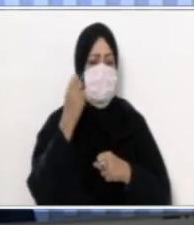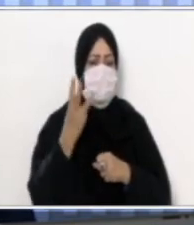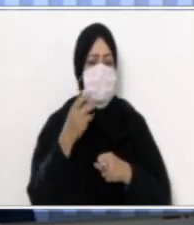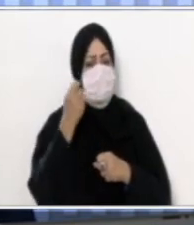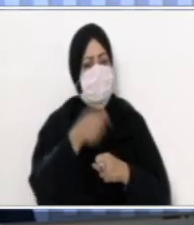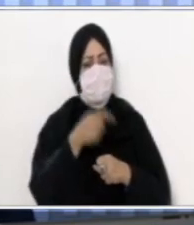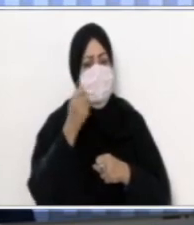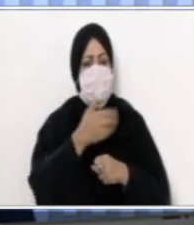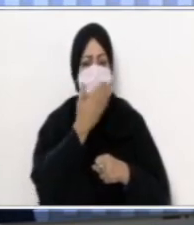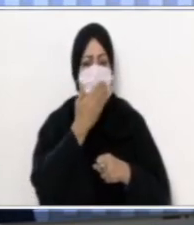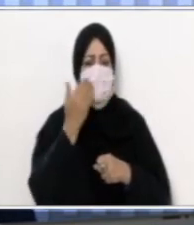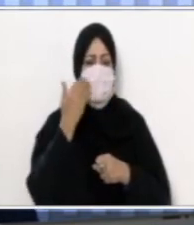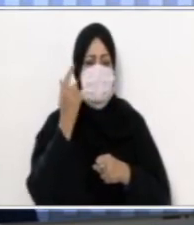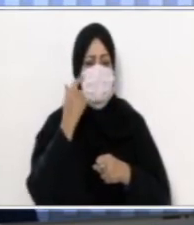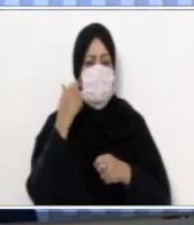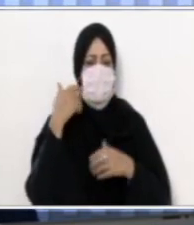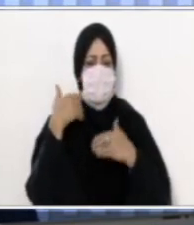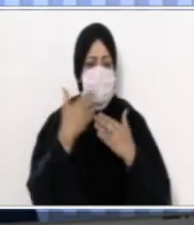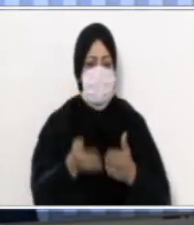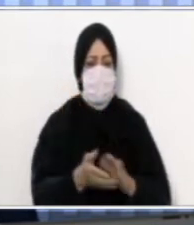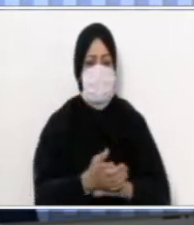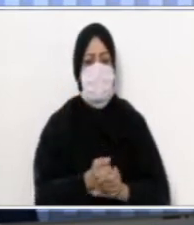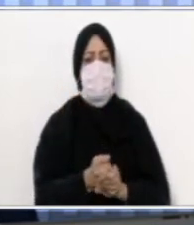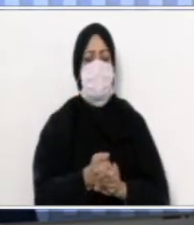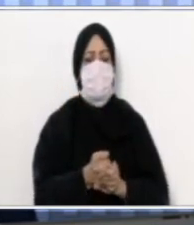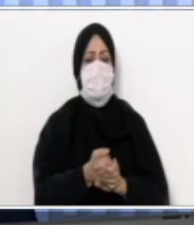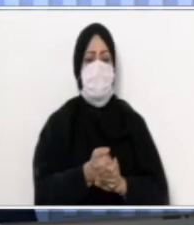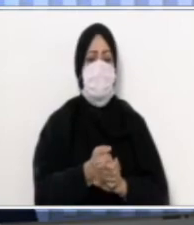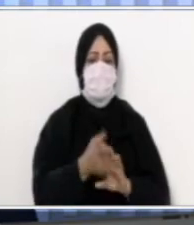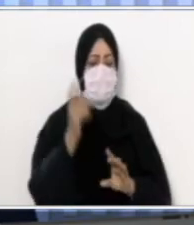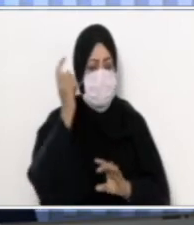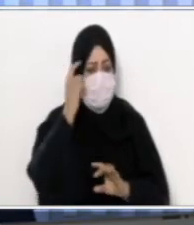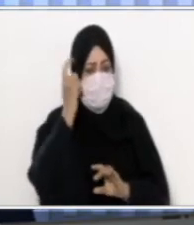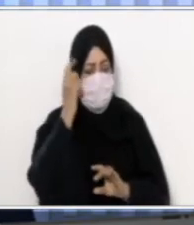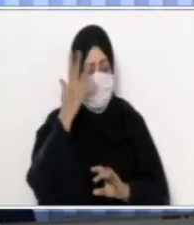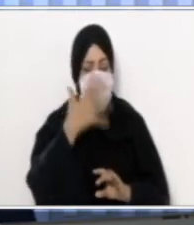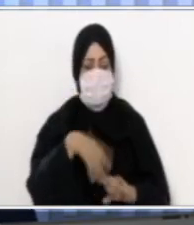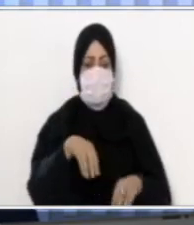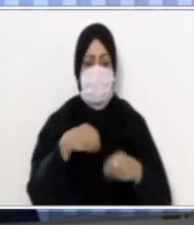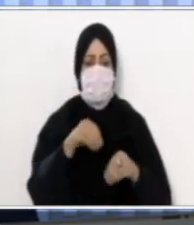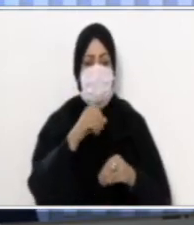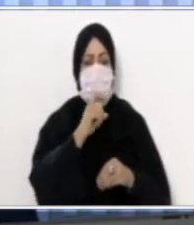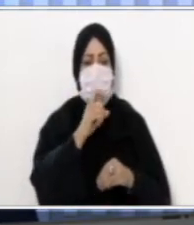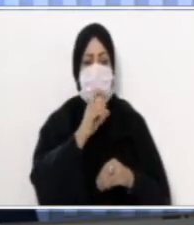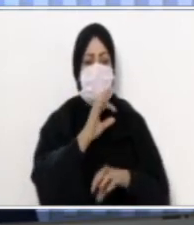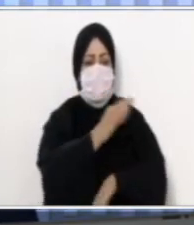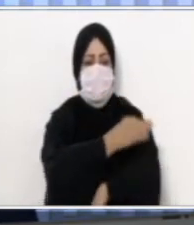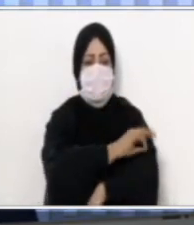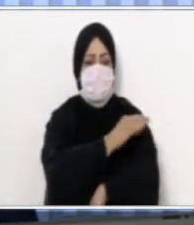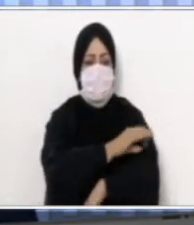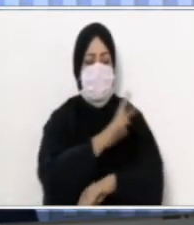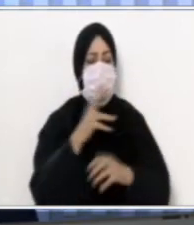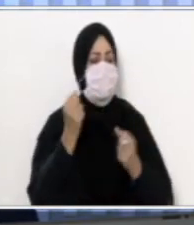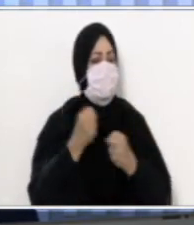من حالك من التجربة أنك لا تستطيعين الصوم وأن الصوم يهلكك، يعني تتعبي فيه تعب